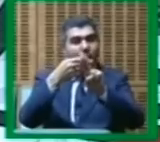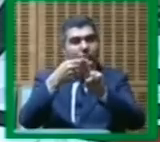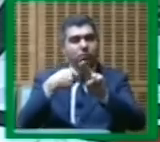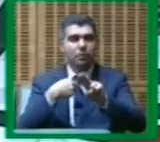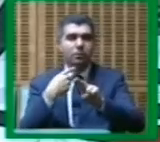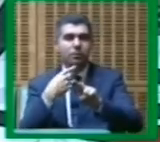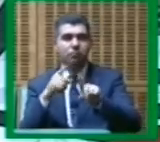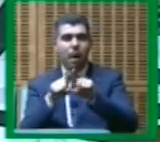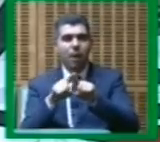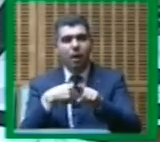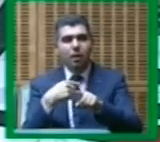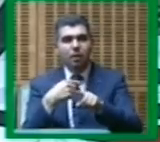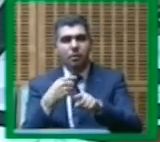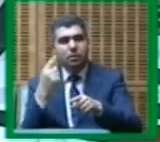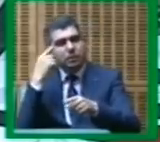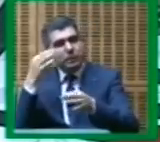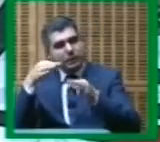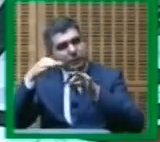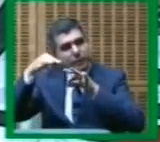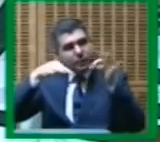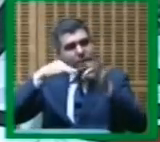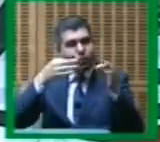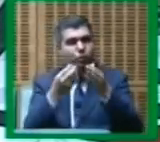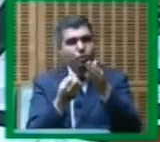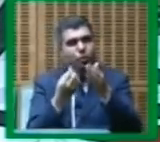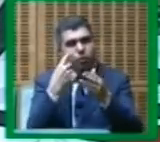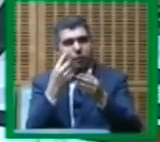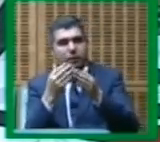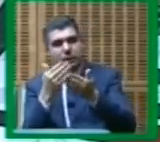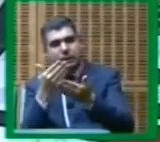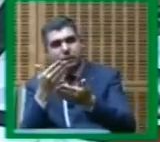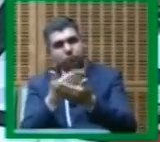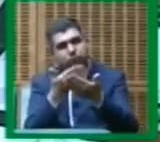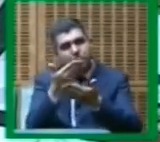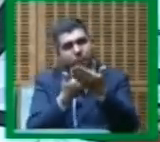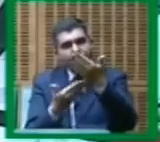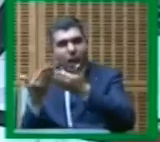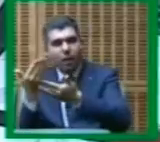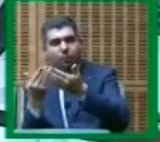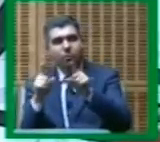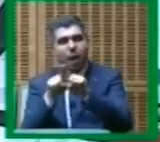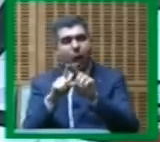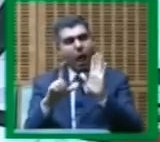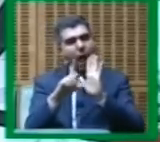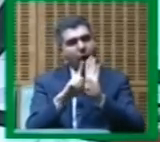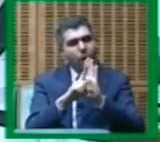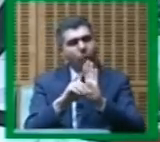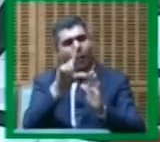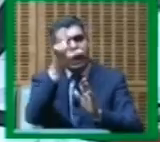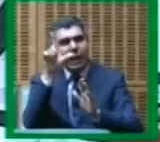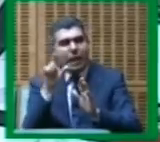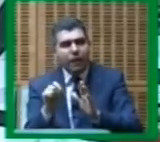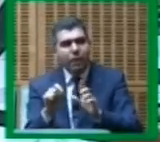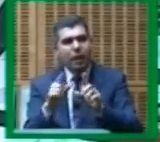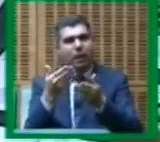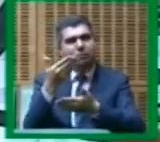انا كنقلت لك حنا كندبروها بحكمه وبكياسه، ما غاديش نسبقوا القرار ديالهم، غادي نتسناو. هما قالوا بان كاين قانون ديالهم اللي ربما باش يجبروا الضرر